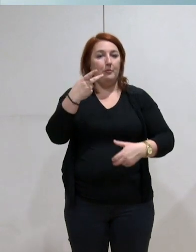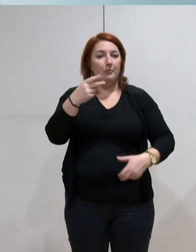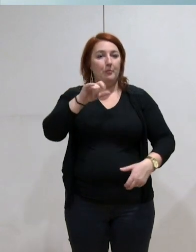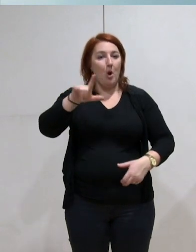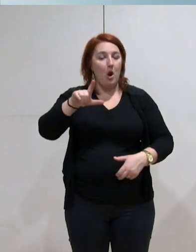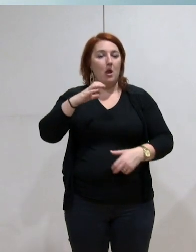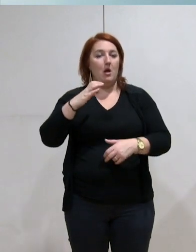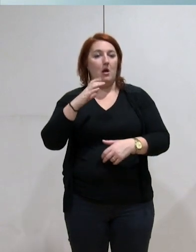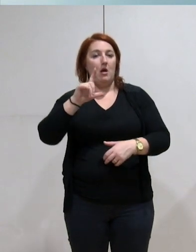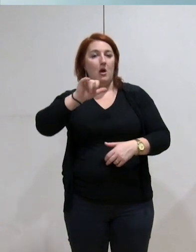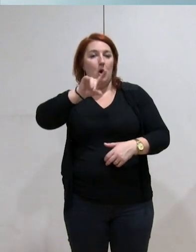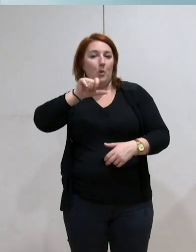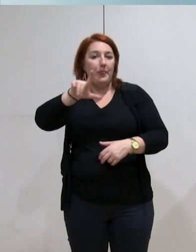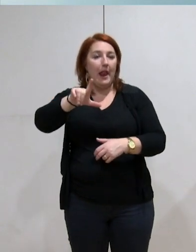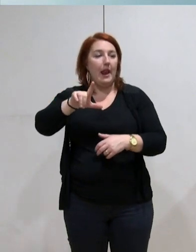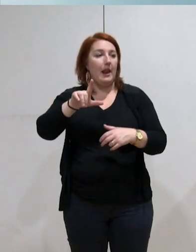la